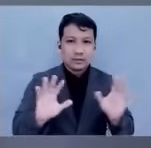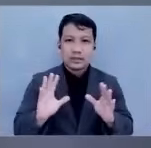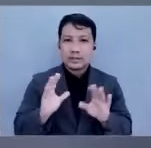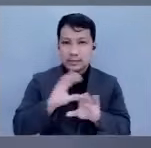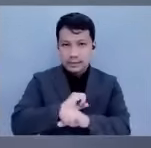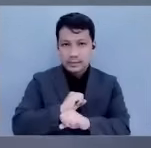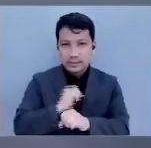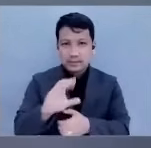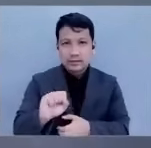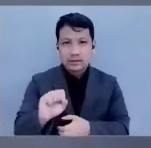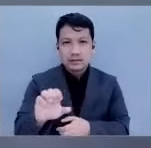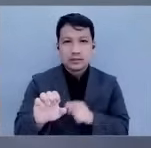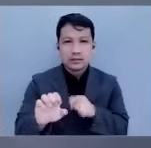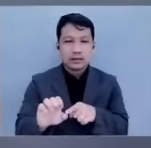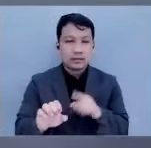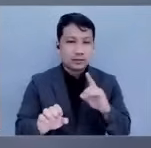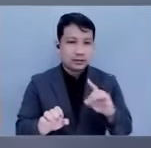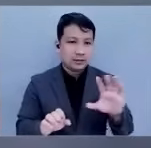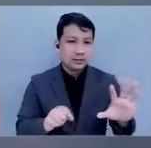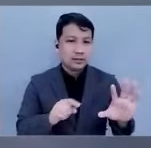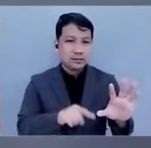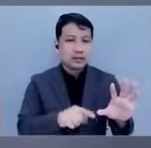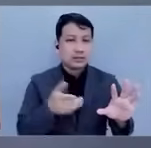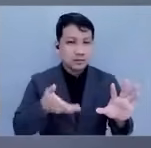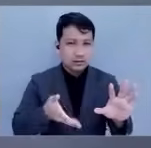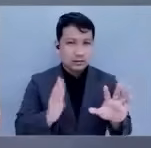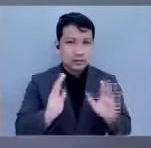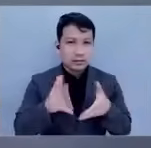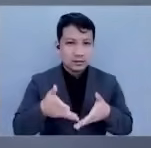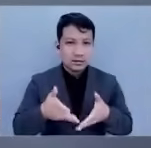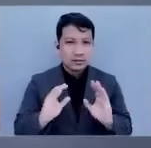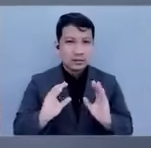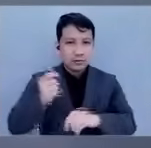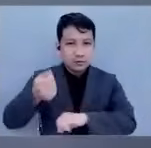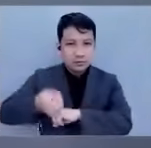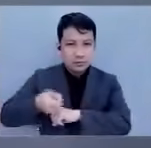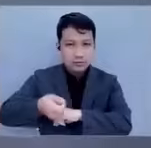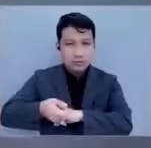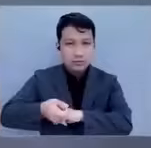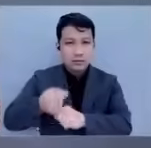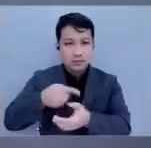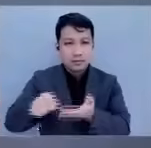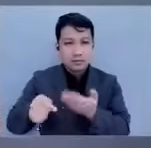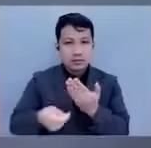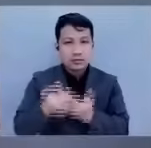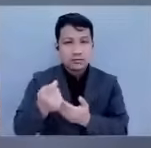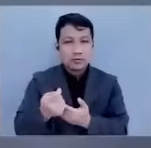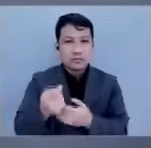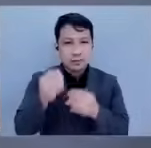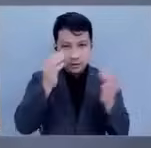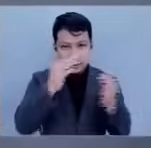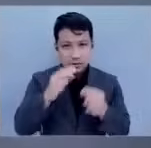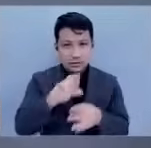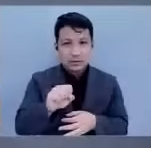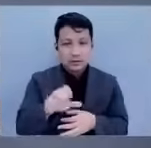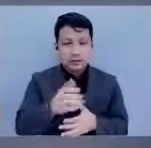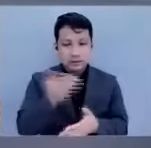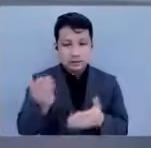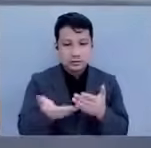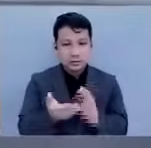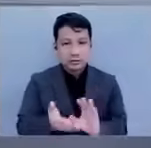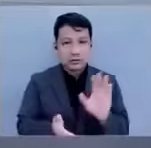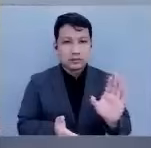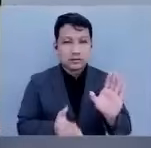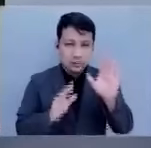kaso laban kay De Lima. Pinayagan lamang siya ng korte na makapagpiyansa para sa natitirang drug case na sinampa laban sa kanya ng